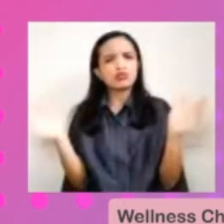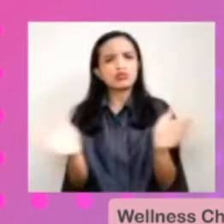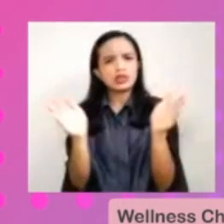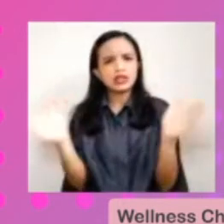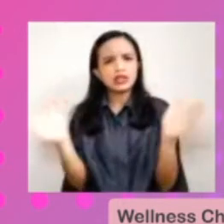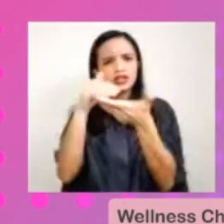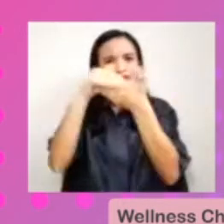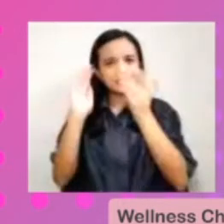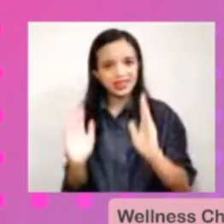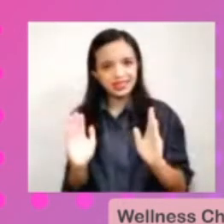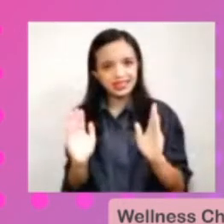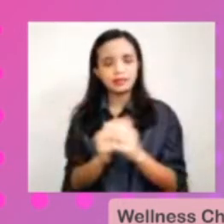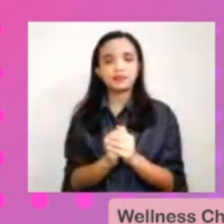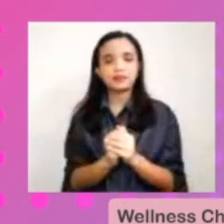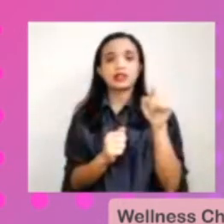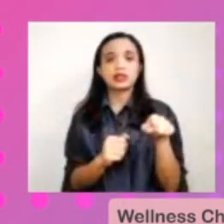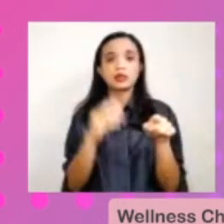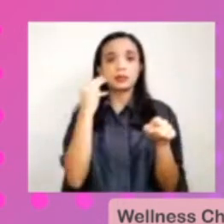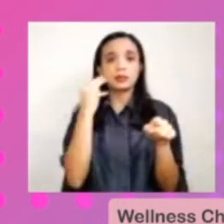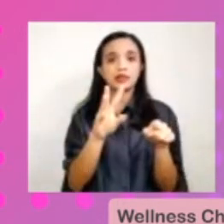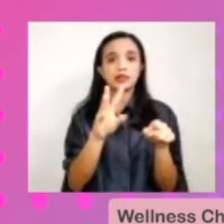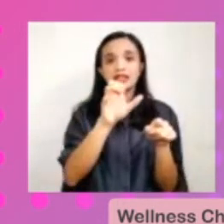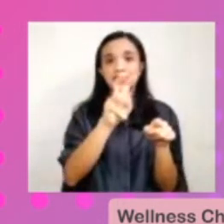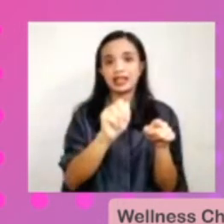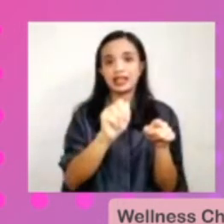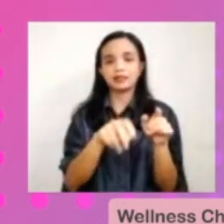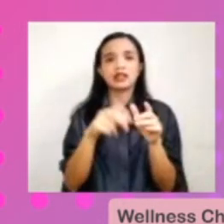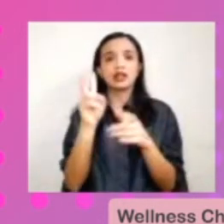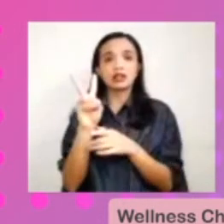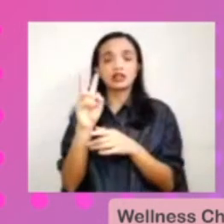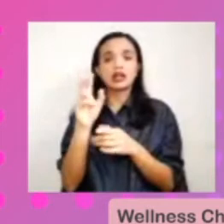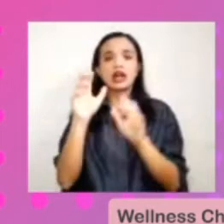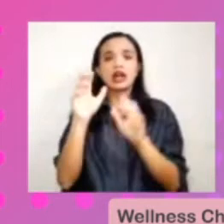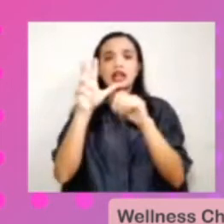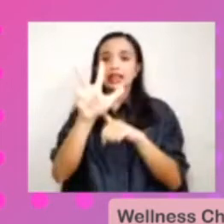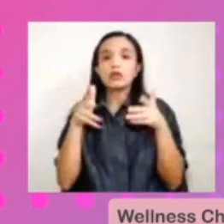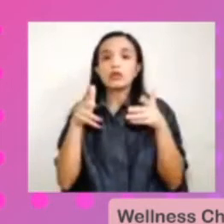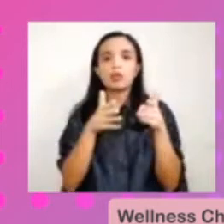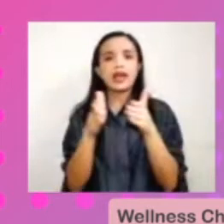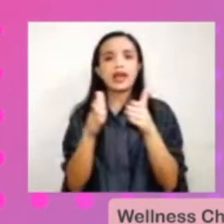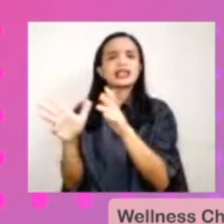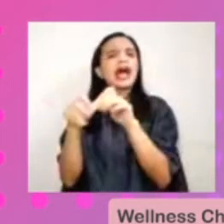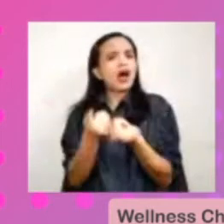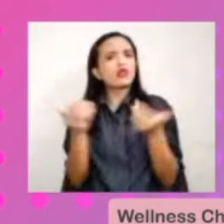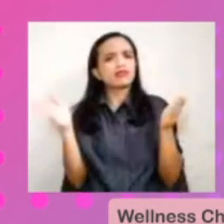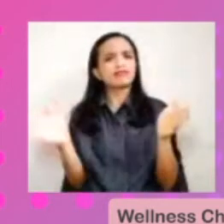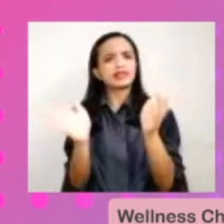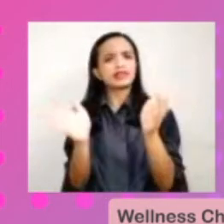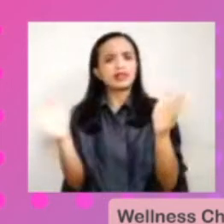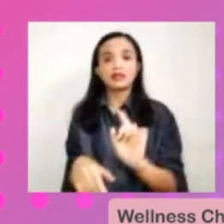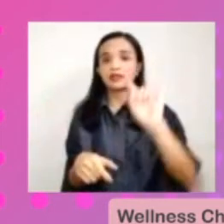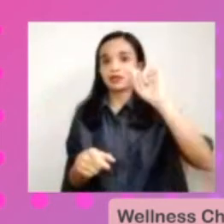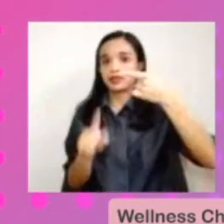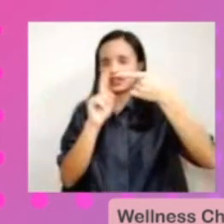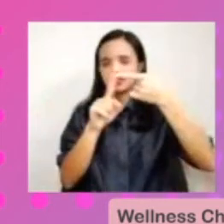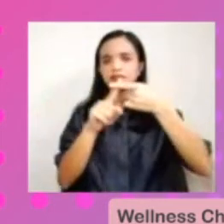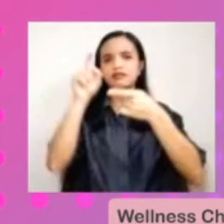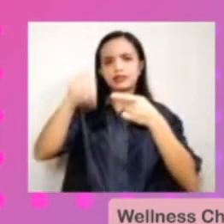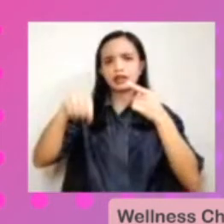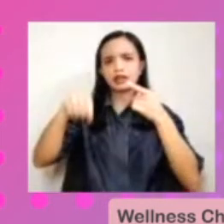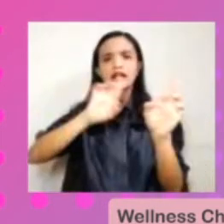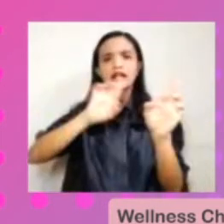So, really have to make sure po na okay sila, check na check sila. Okay? And ito lastly, how are we